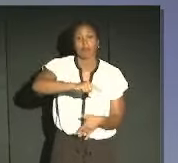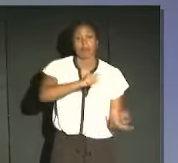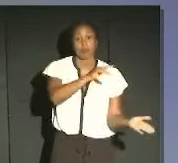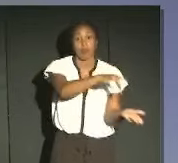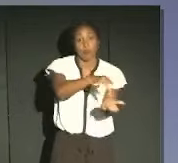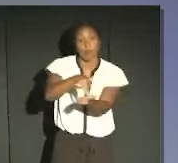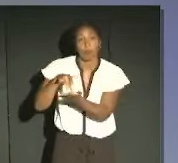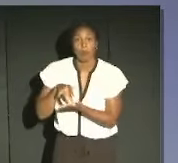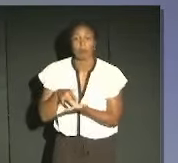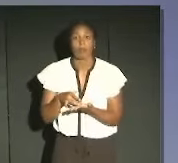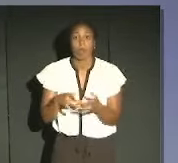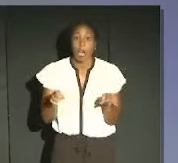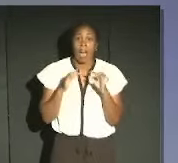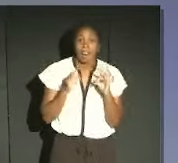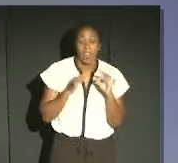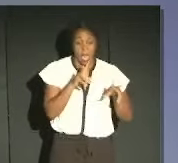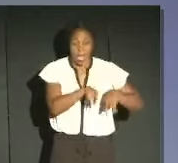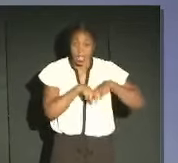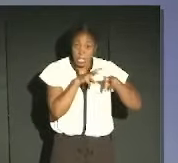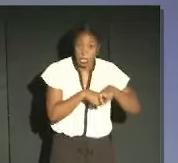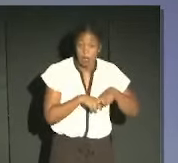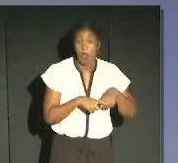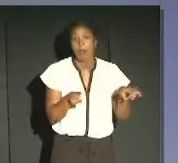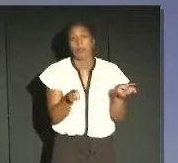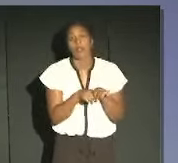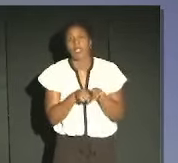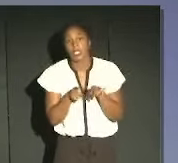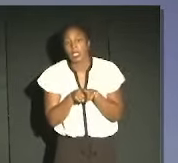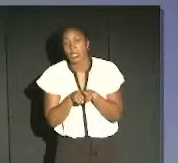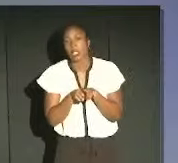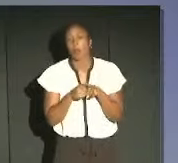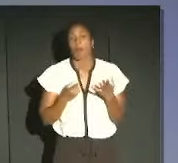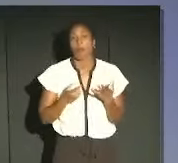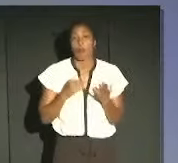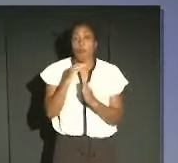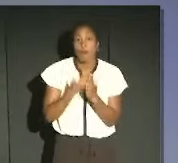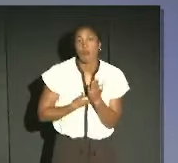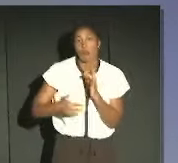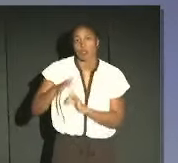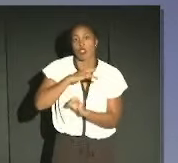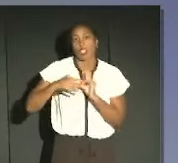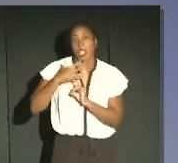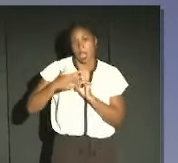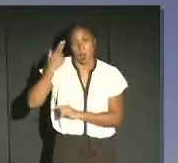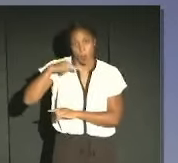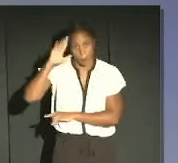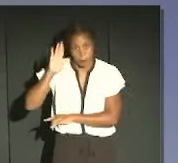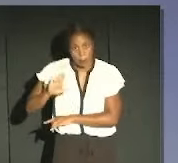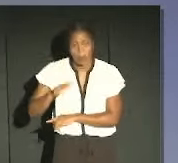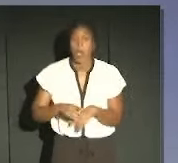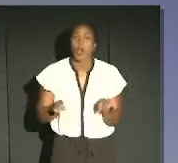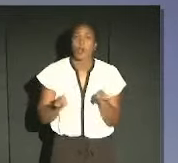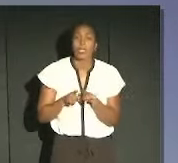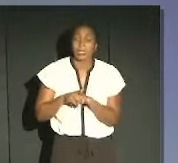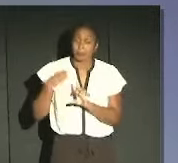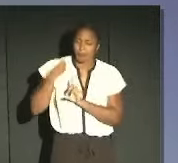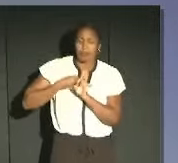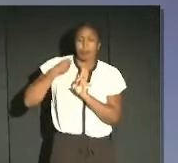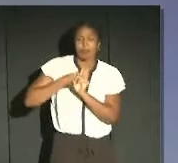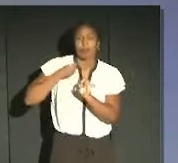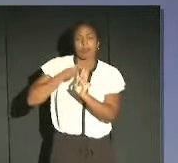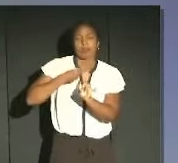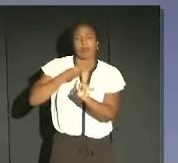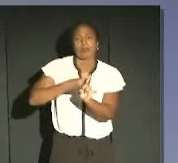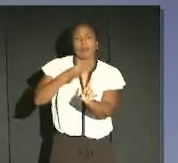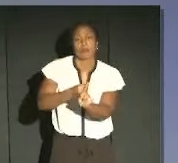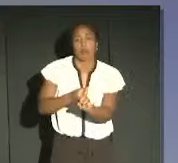matière agricole à la fois sur notamment le fond social européen mais avec qui nous nous sommes aussi battus pour